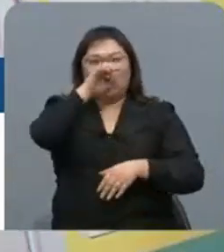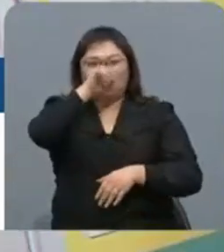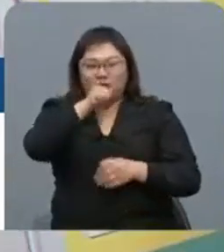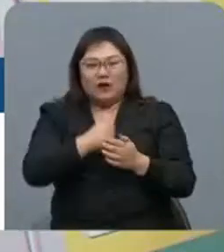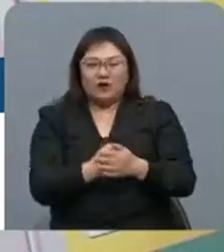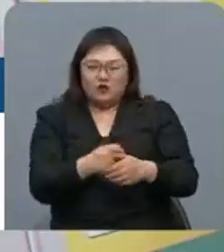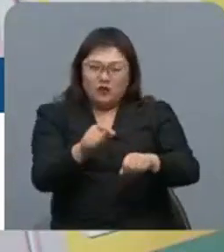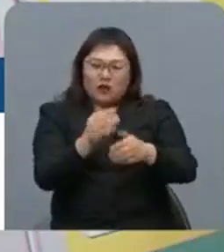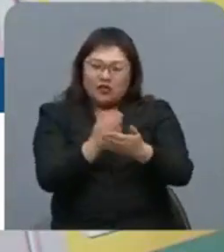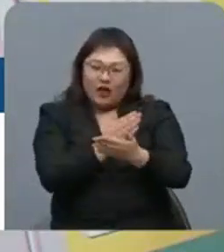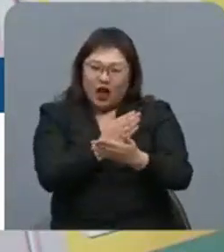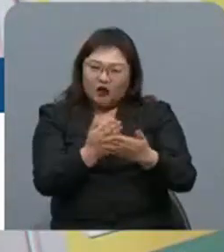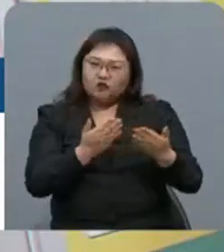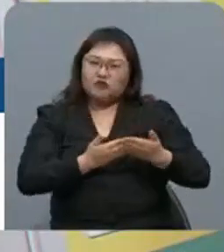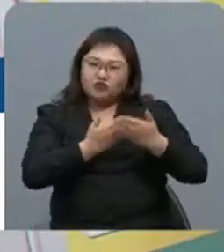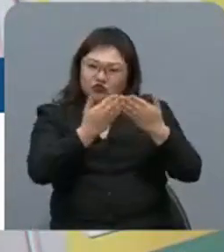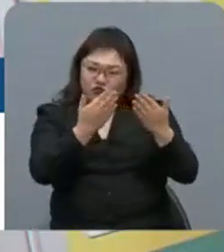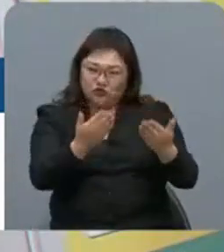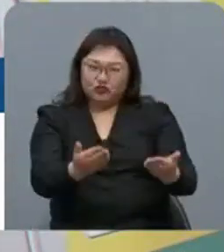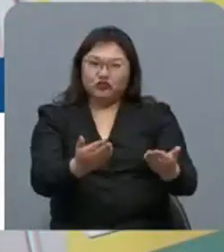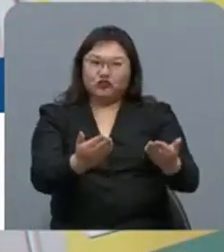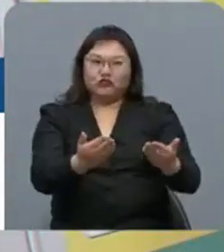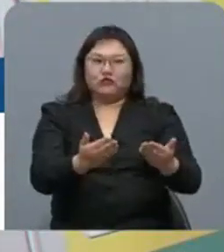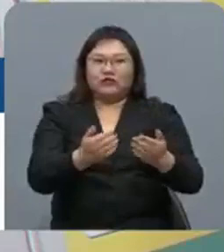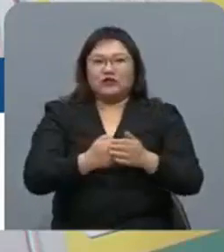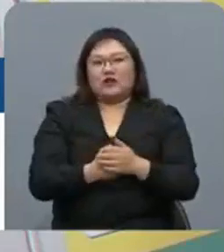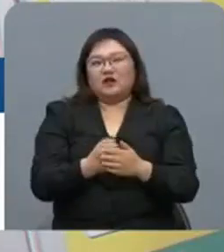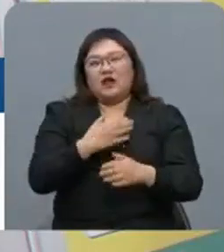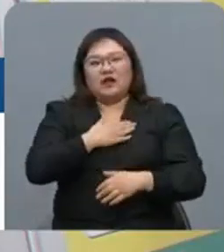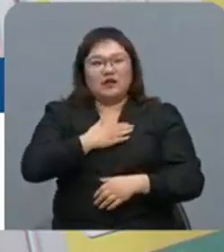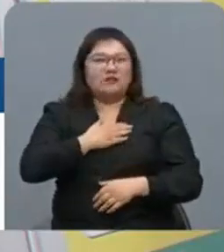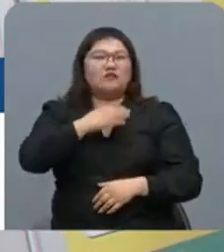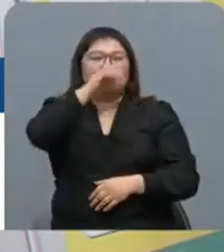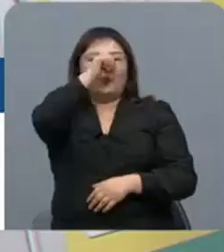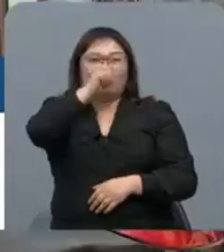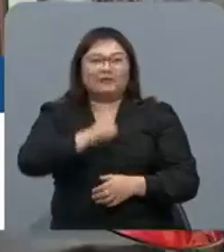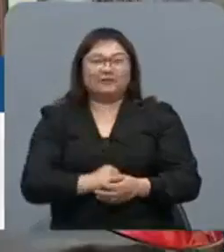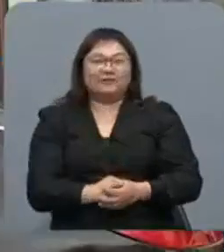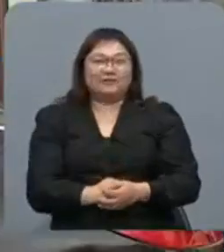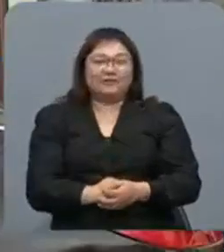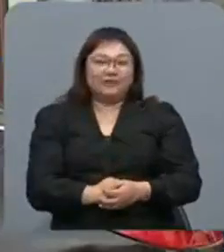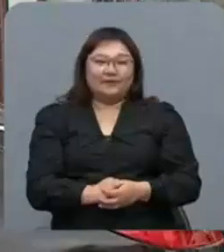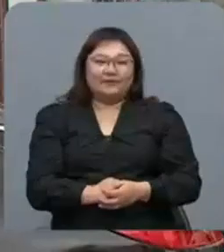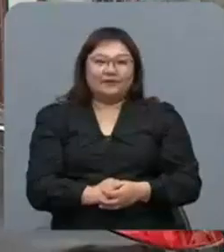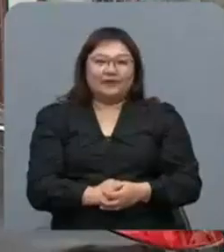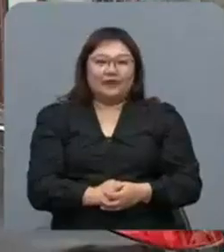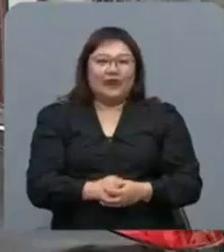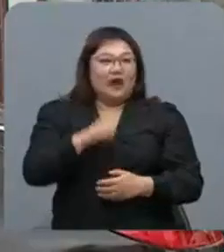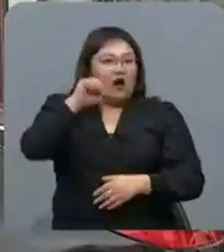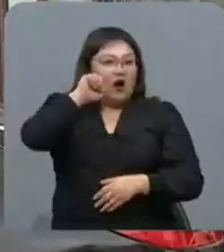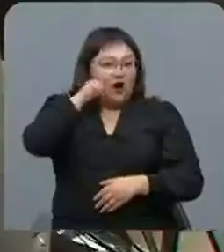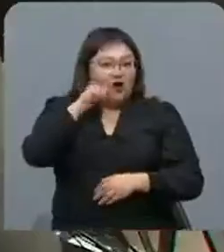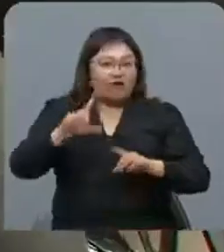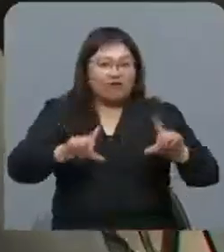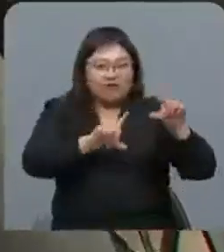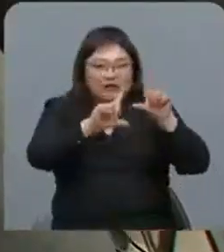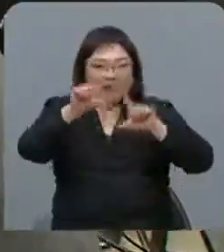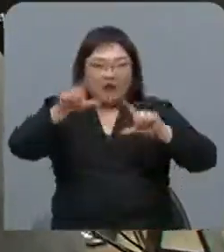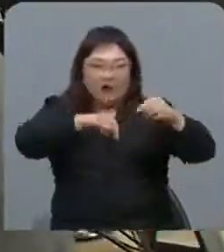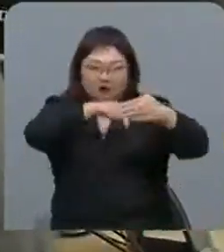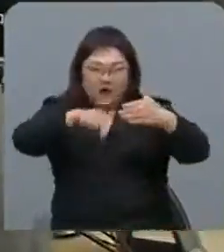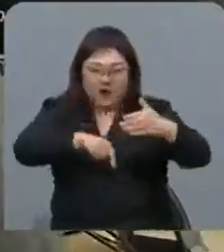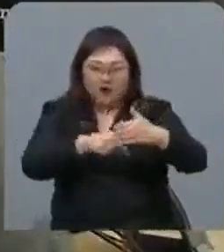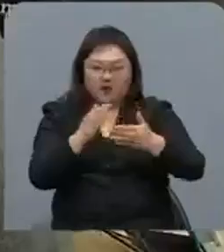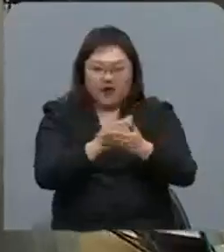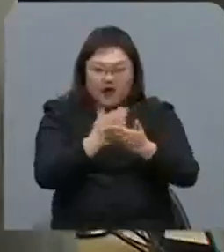나누고 큰 거 아닌데도 나누고 하는 게 너무 기분이 좋잖아요. 어려운 상황 속에서도 나눔을